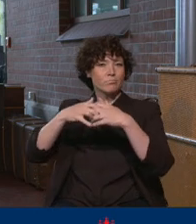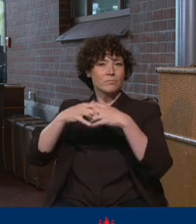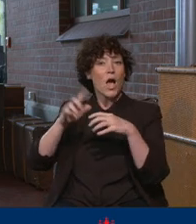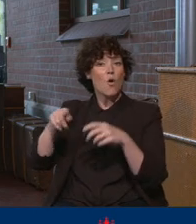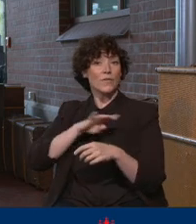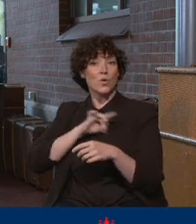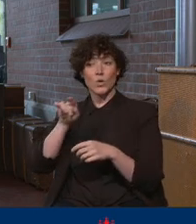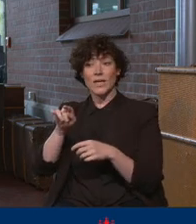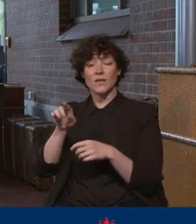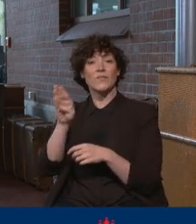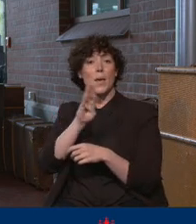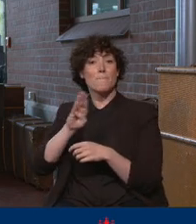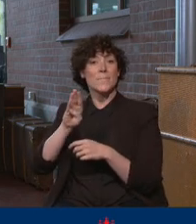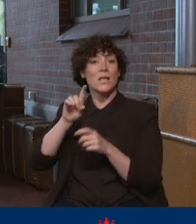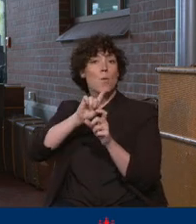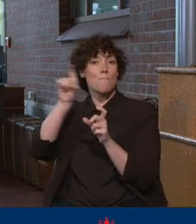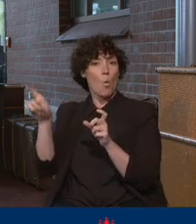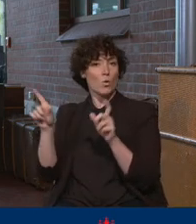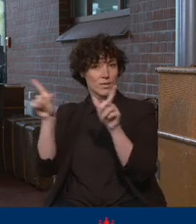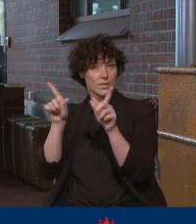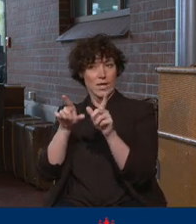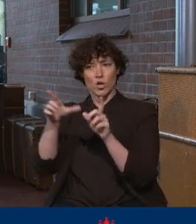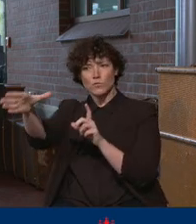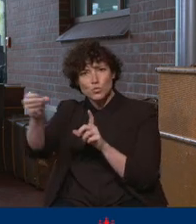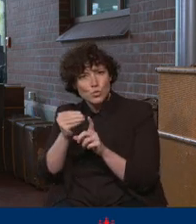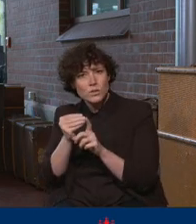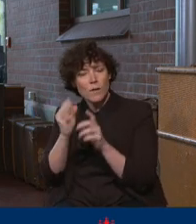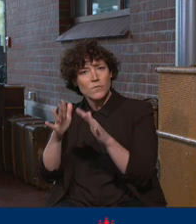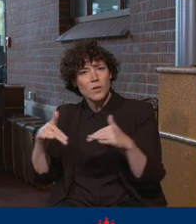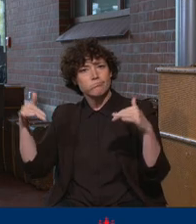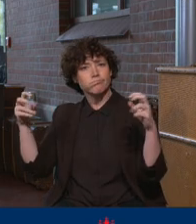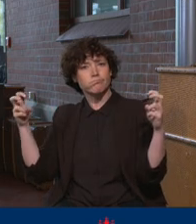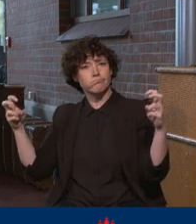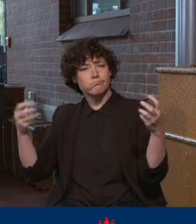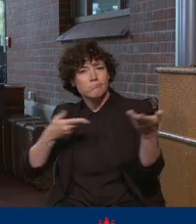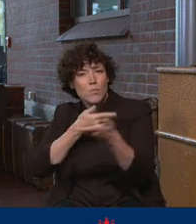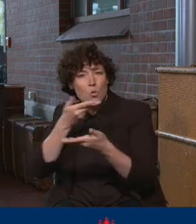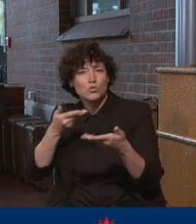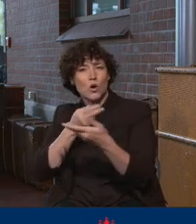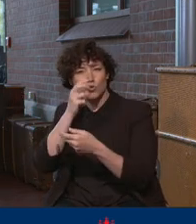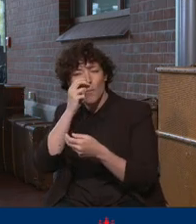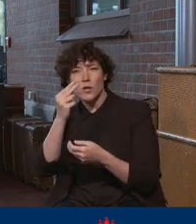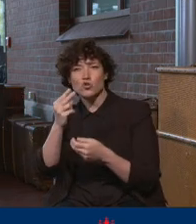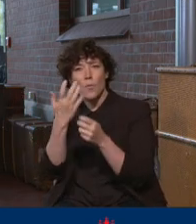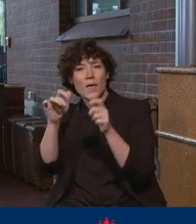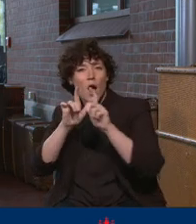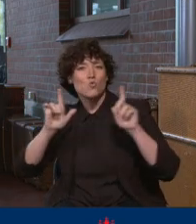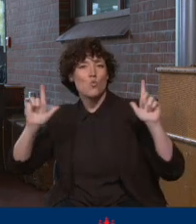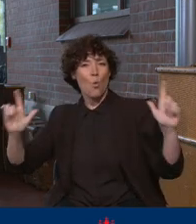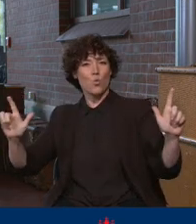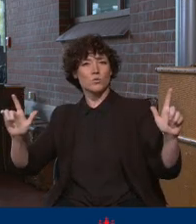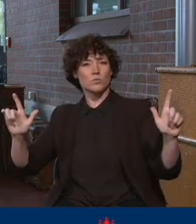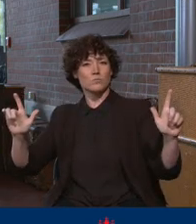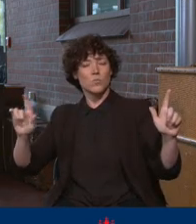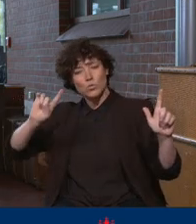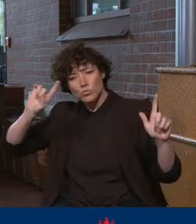gesellschaft zu sagen wir versuchen noch mal in größeren zusammenhängen uns das anzuschauen und noch mal